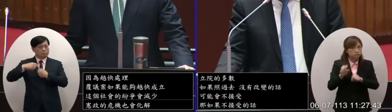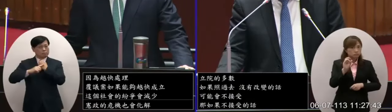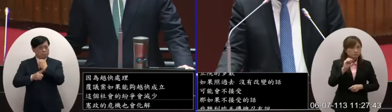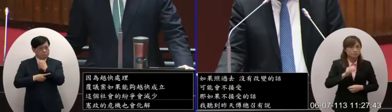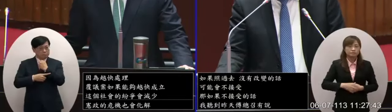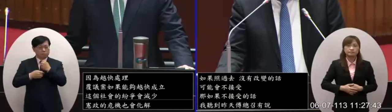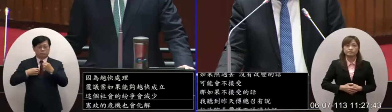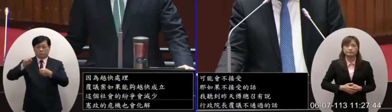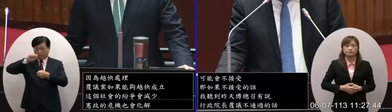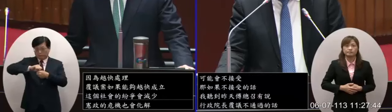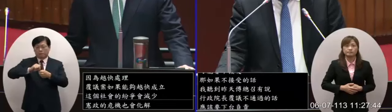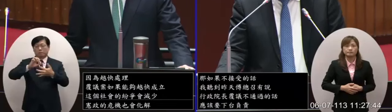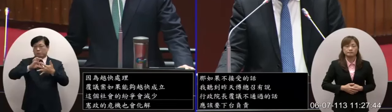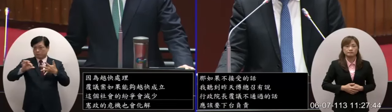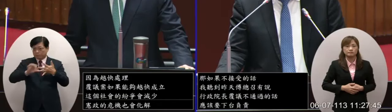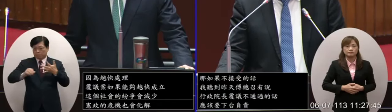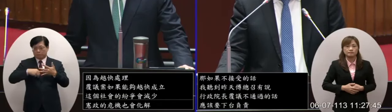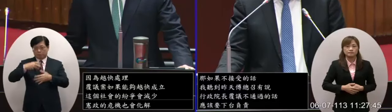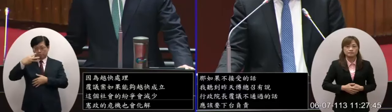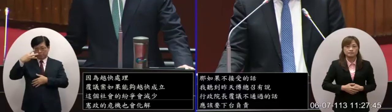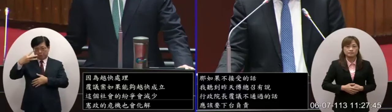法增修条文